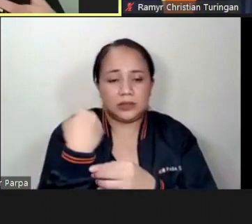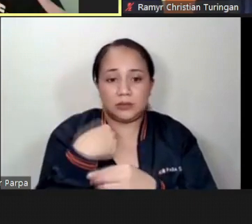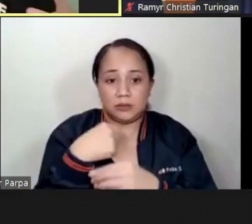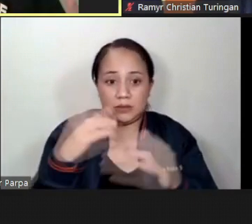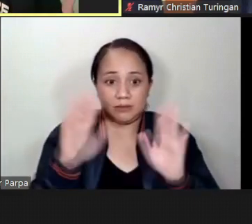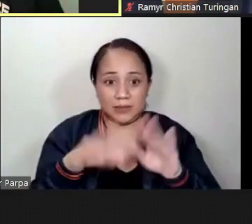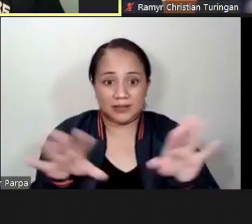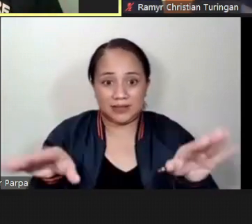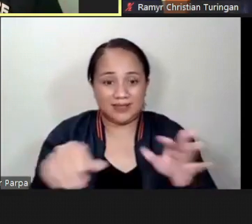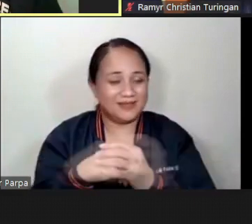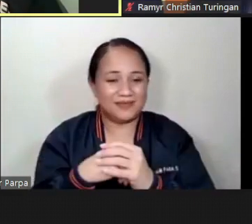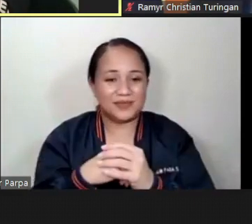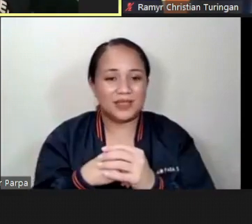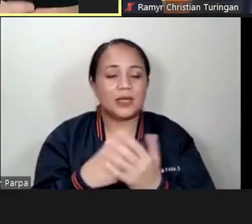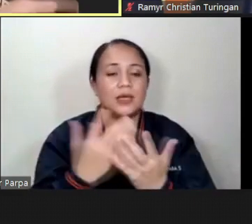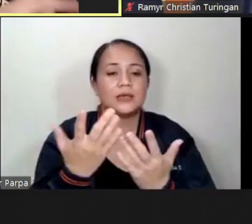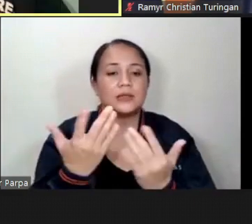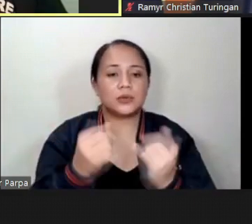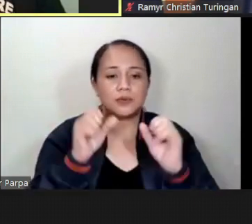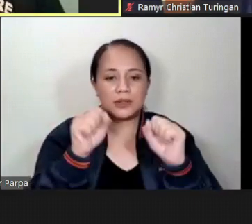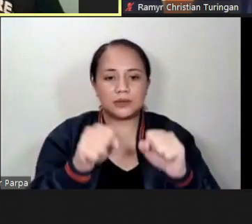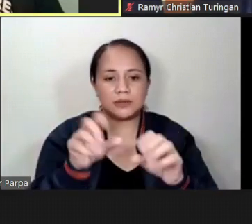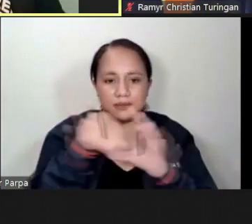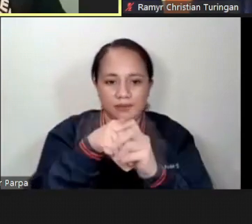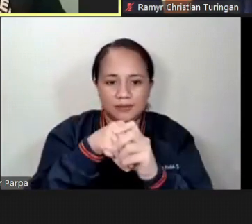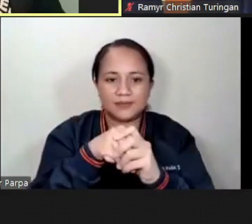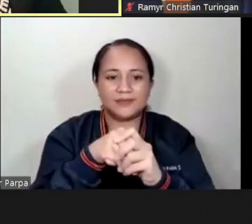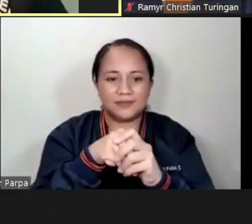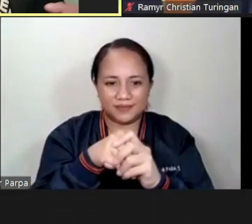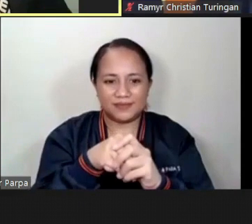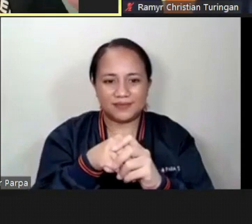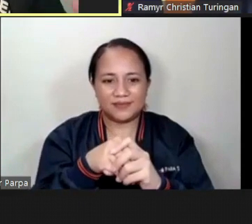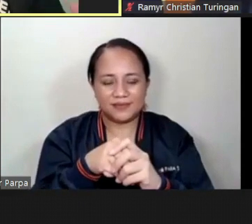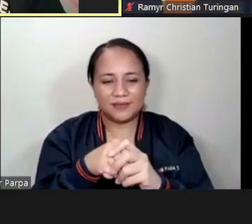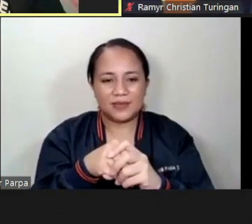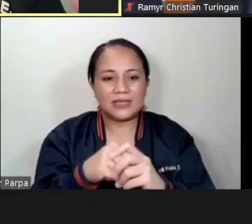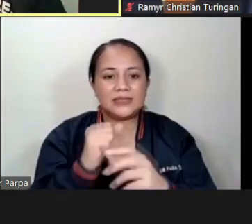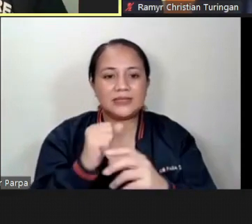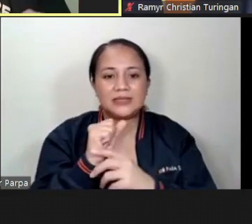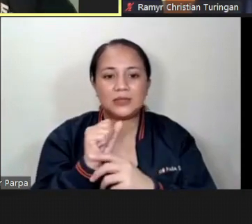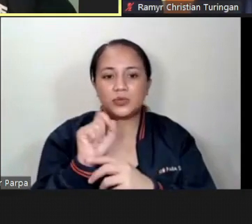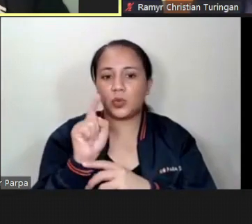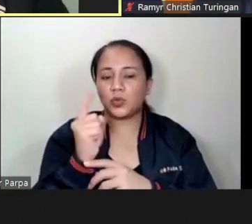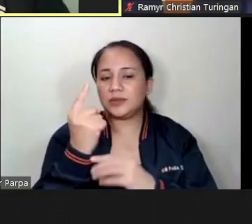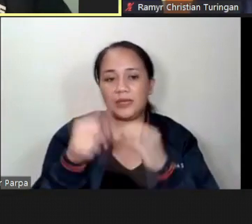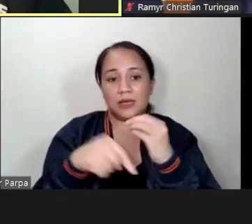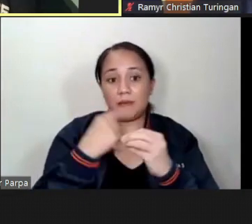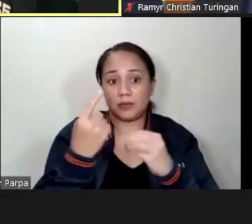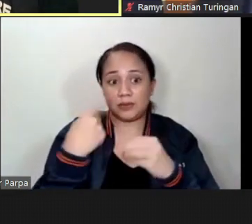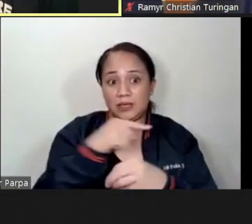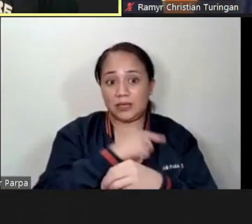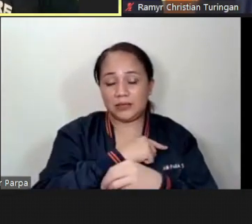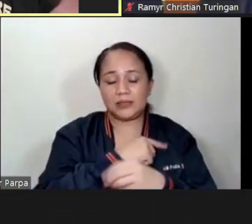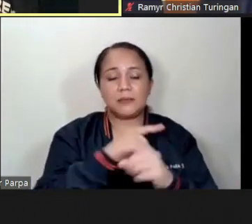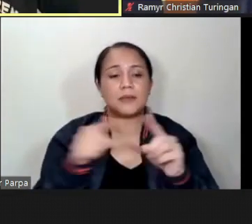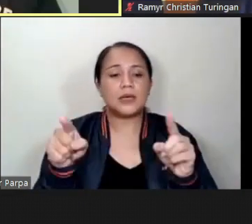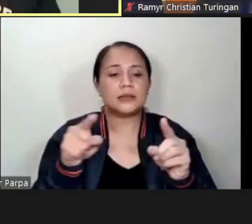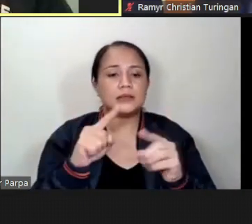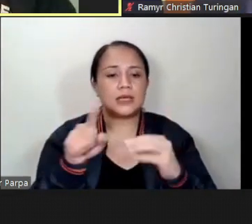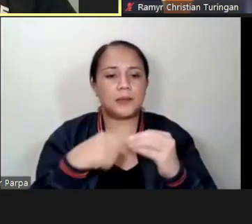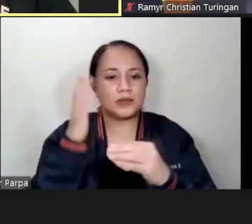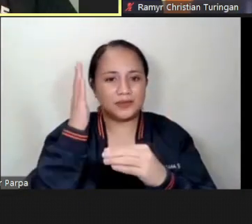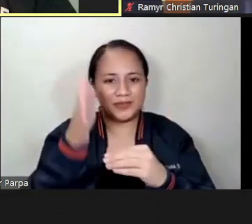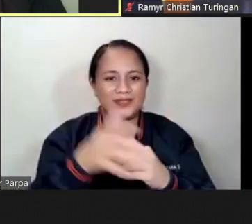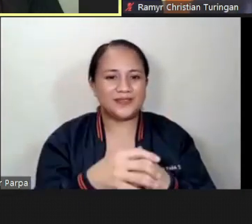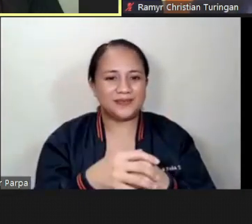no, hindi tayo mangingialam. So dapat makialam tayo sapagkat hindi lang naman about sa atin ito, about din no, sa future